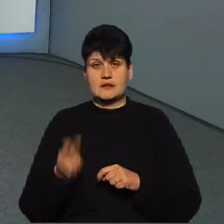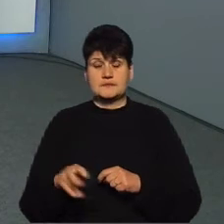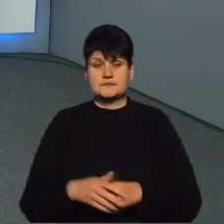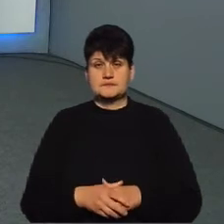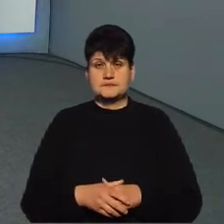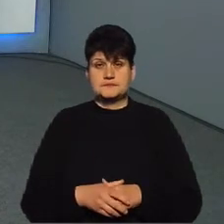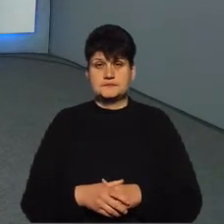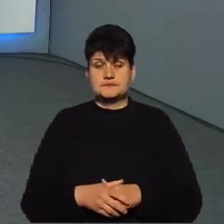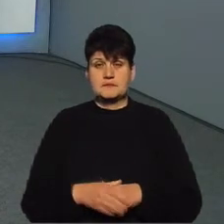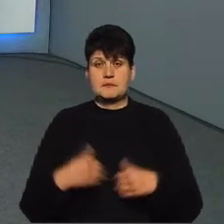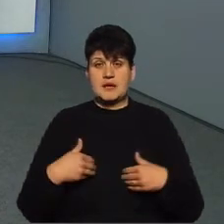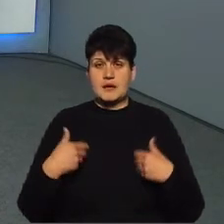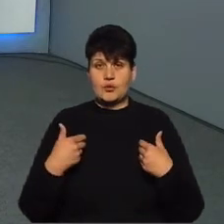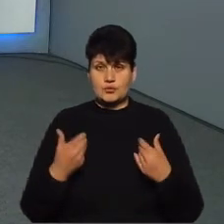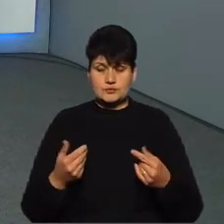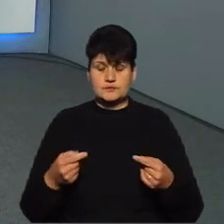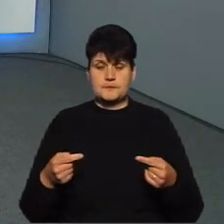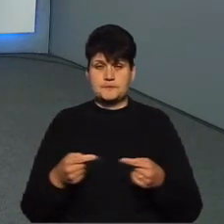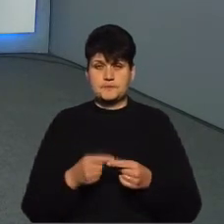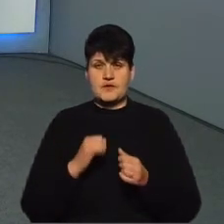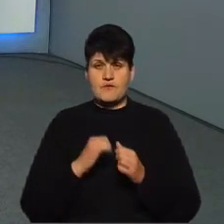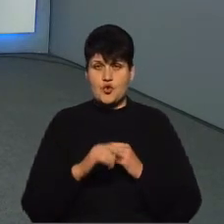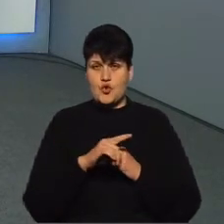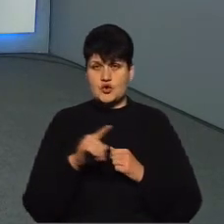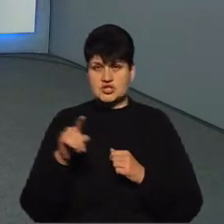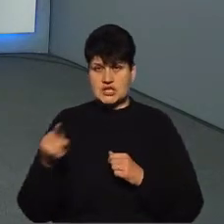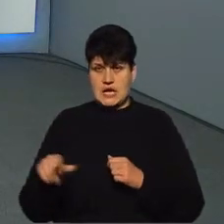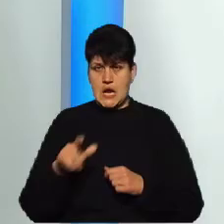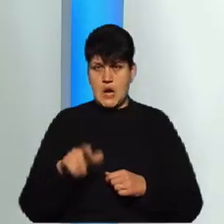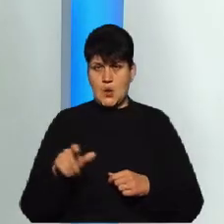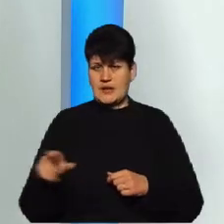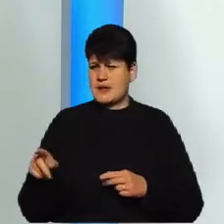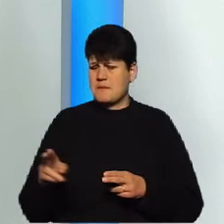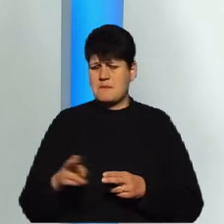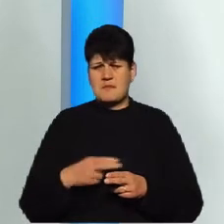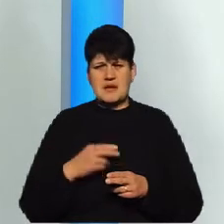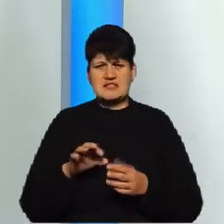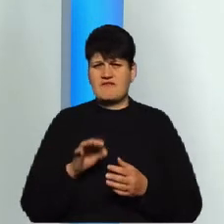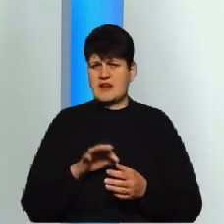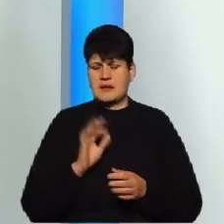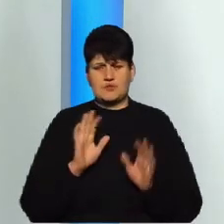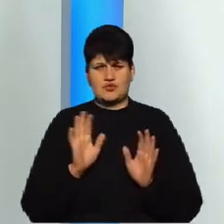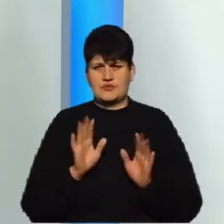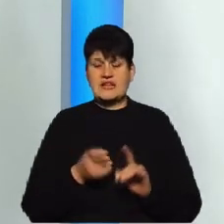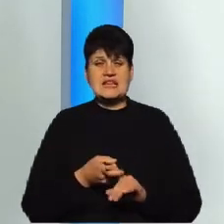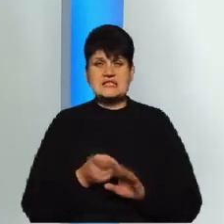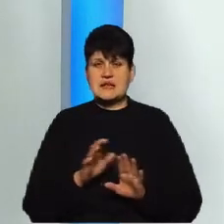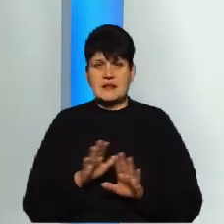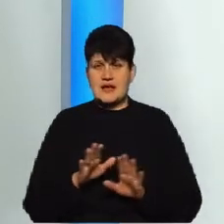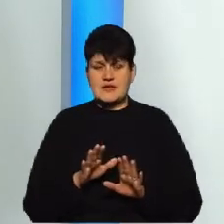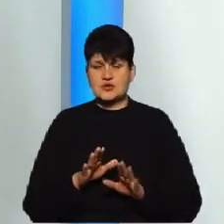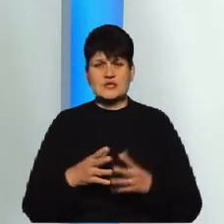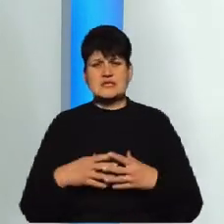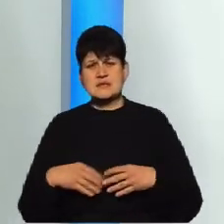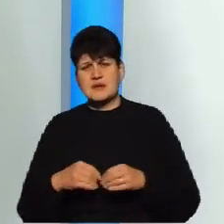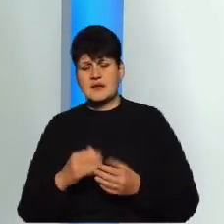рекомендуємо однозначно кожній людині без вибору, там, незалежно від статусу сімейного чи